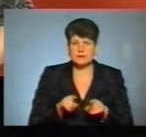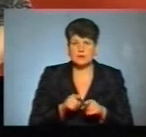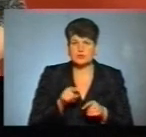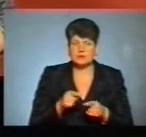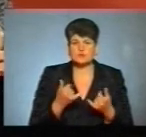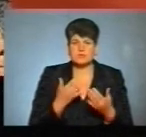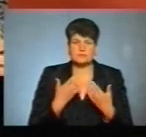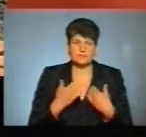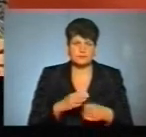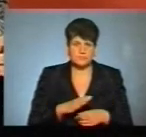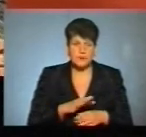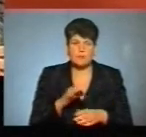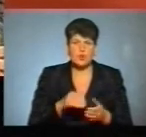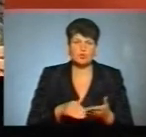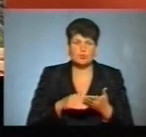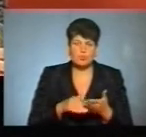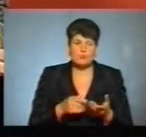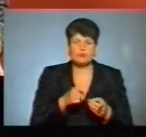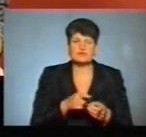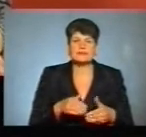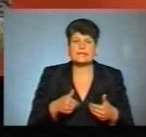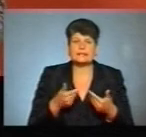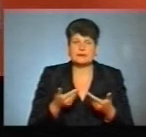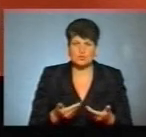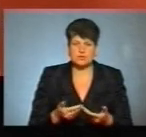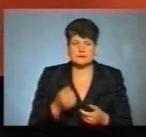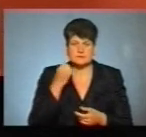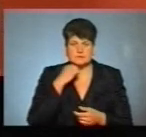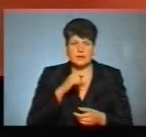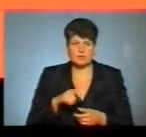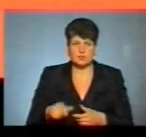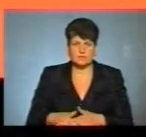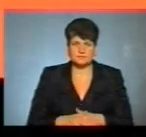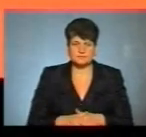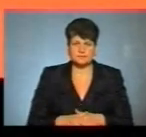сьогодні поспілкувалися про допомогу, яку вони надають літнім людям.